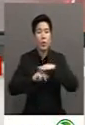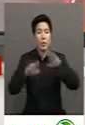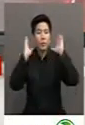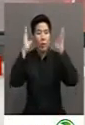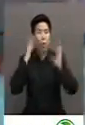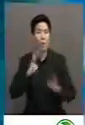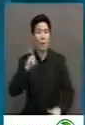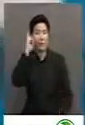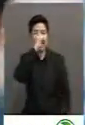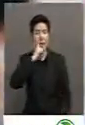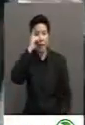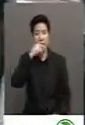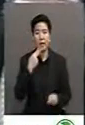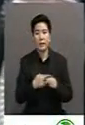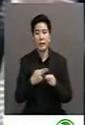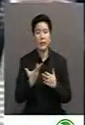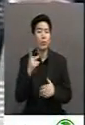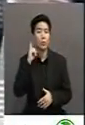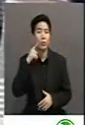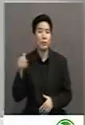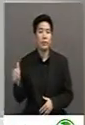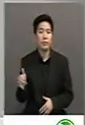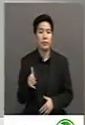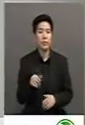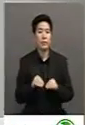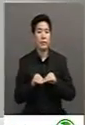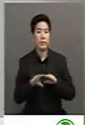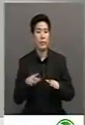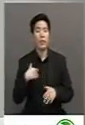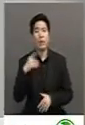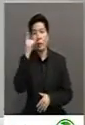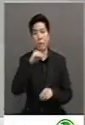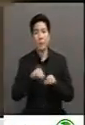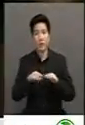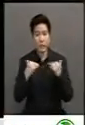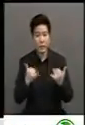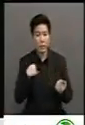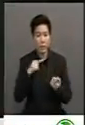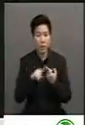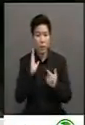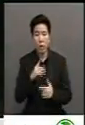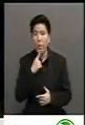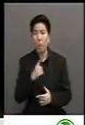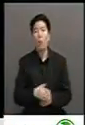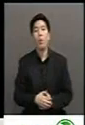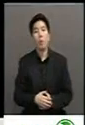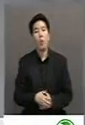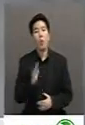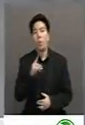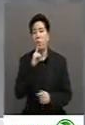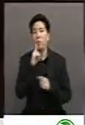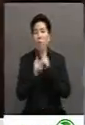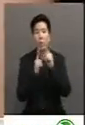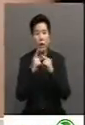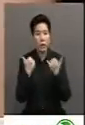ที่ได้เซเลบชื่อดังนะครับอย่างเคนเดลเจเนอร์มาเล่นโฆษณาชิ้นนี้นะครับก็ปรากฏว่ามีกระแสออกมาวิพากษ์วิจ